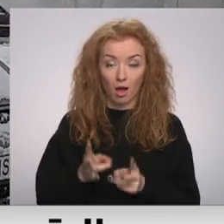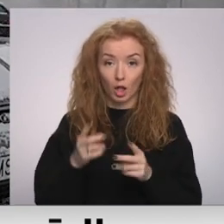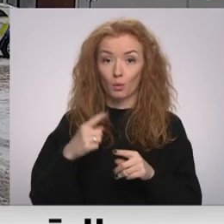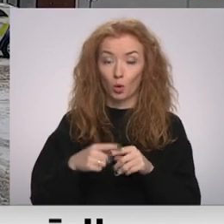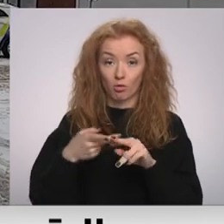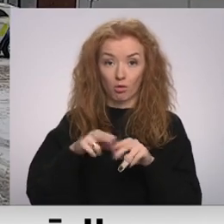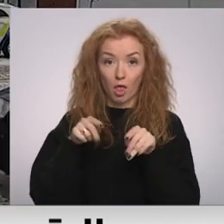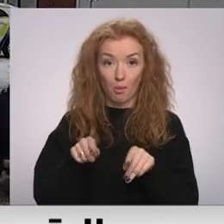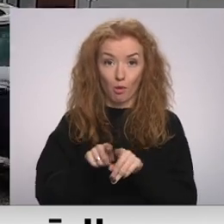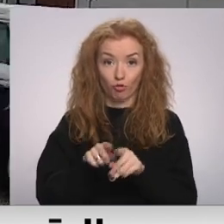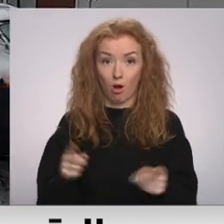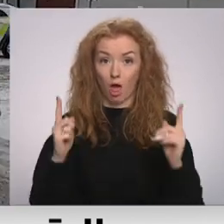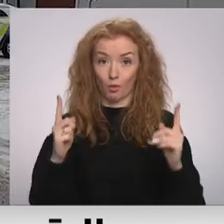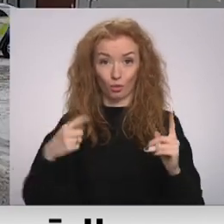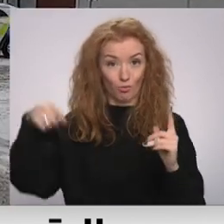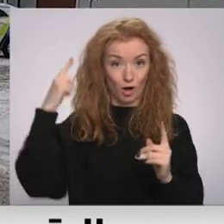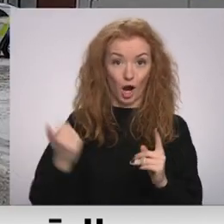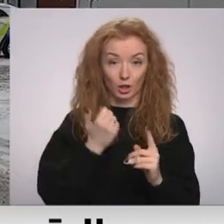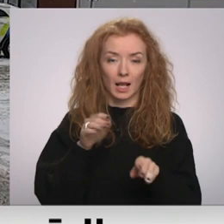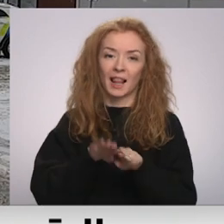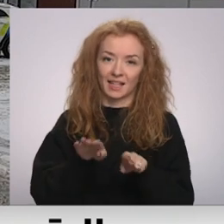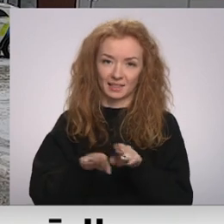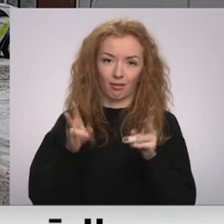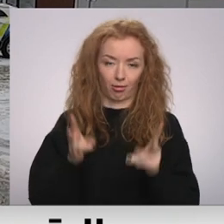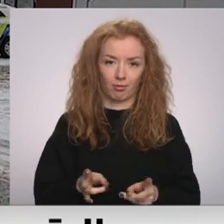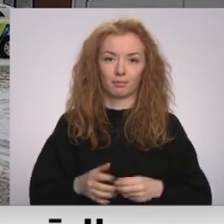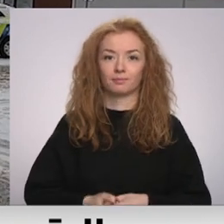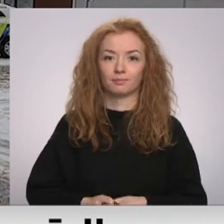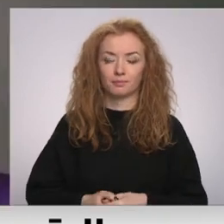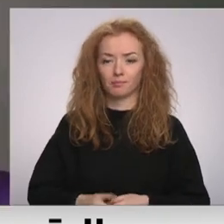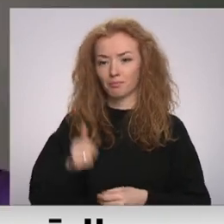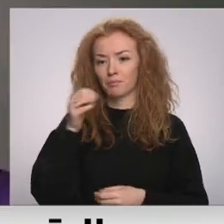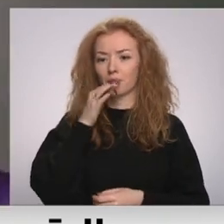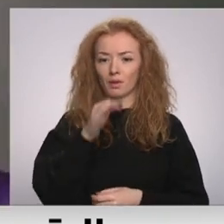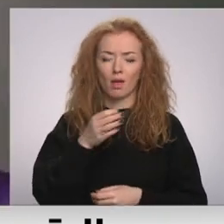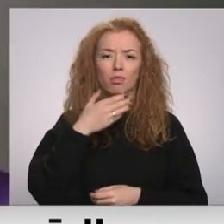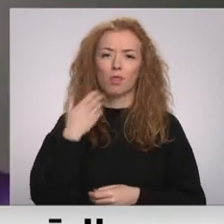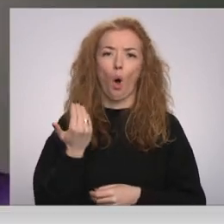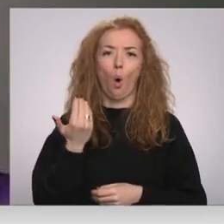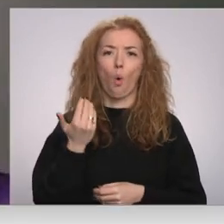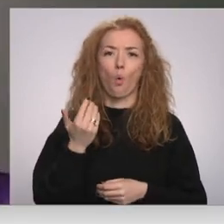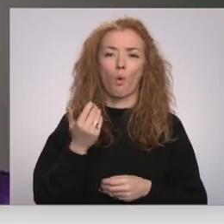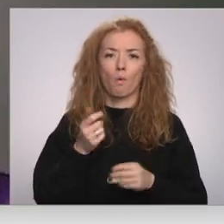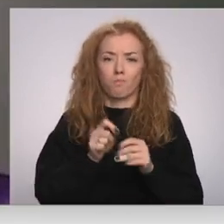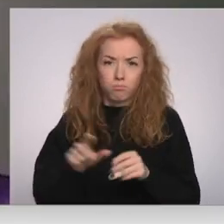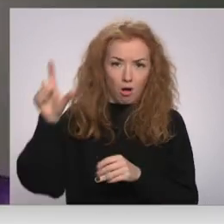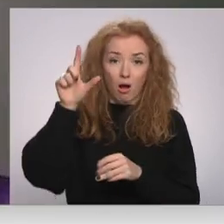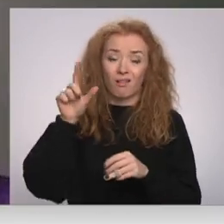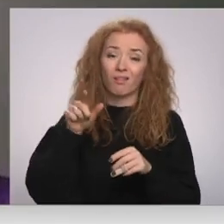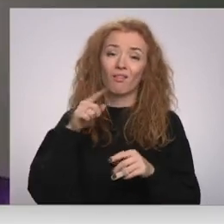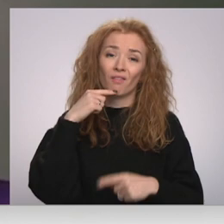Pērn šādā pašā laika posmā skaits bija līdzīgs. Nu, es neteiktu, ka būtu vairāk nekā citus gadus. Tas ir